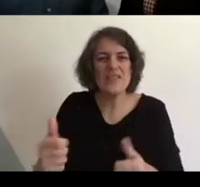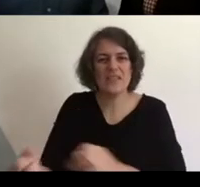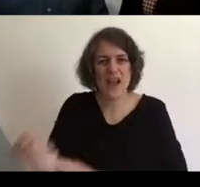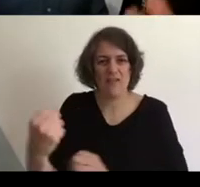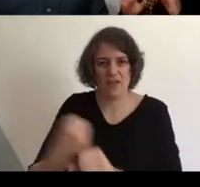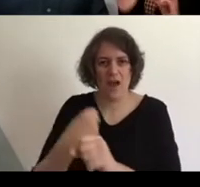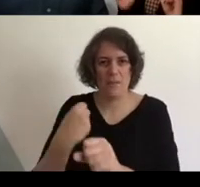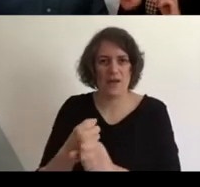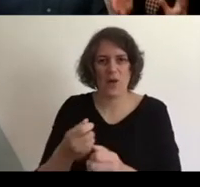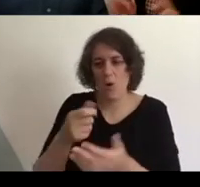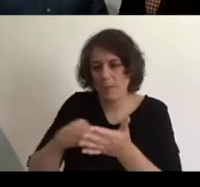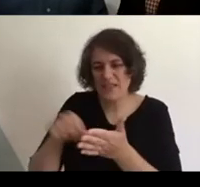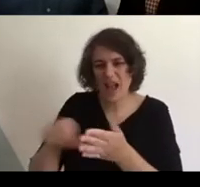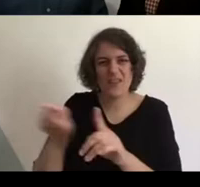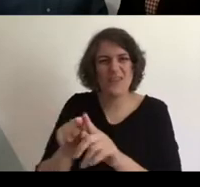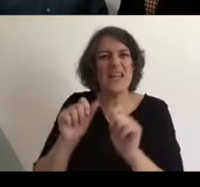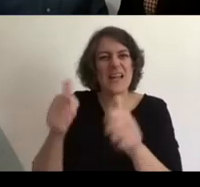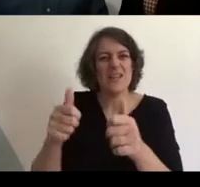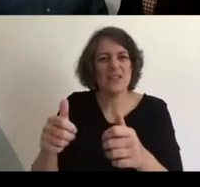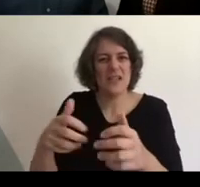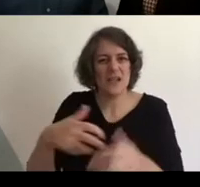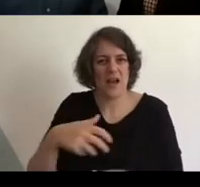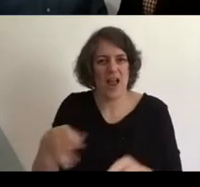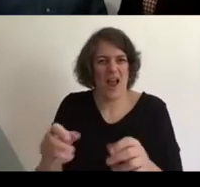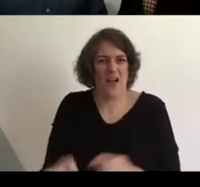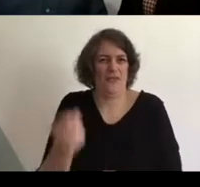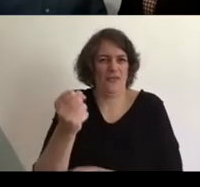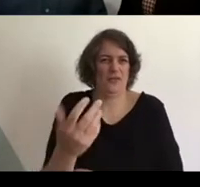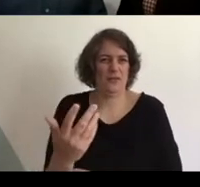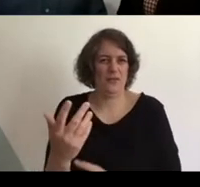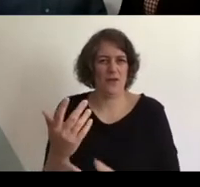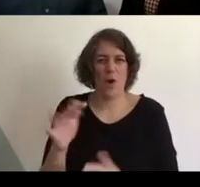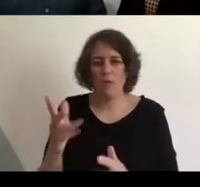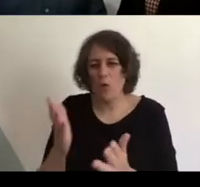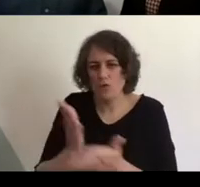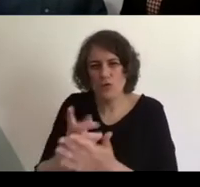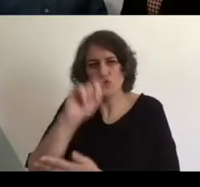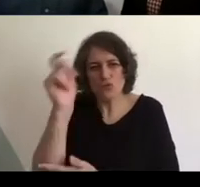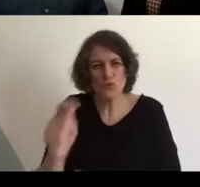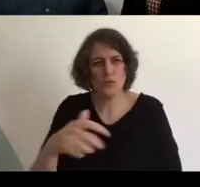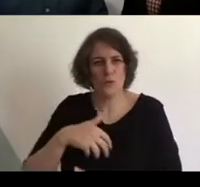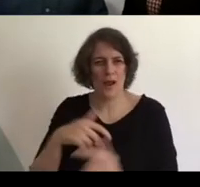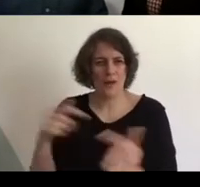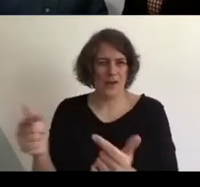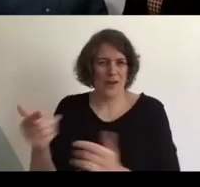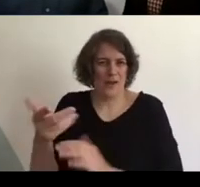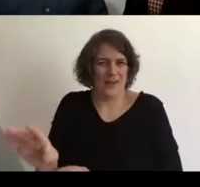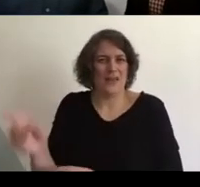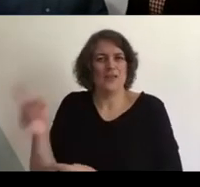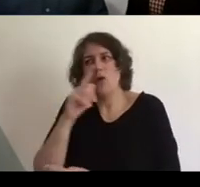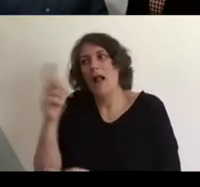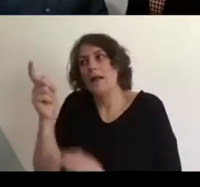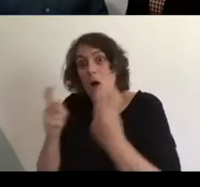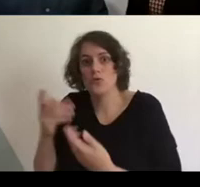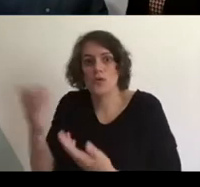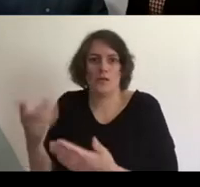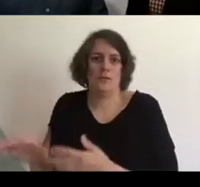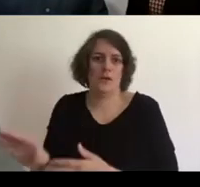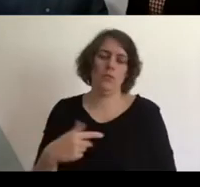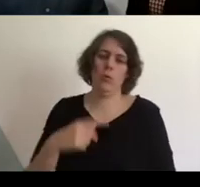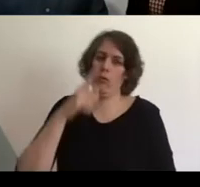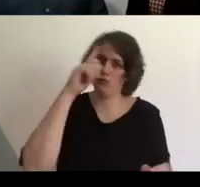ein studierter Krankenpfleger ist. Und das ist was, was einfach gar nicht geht in Deutschland. Ja. Und